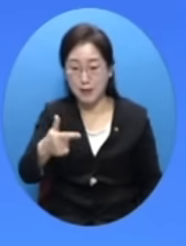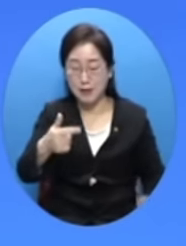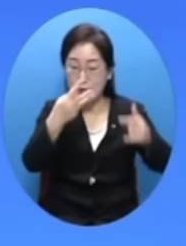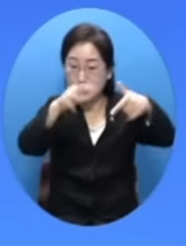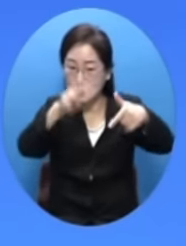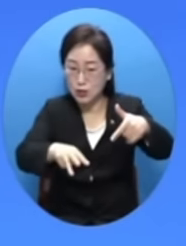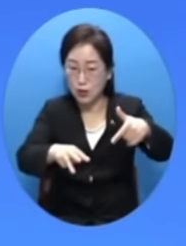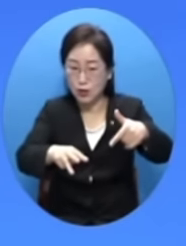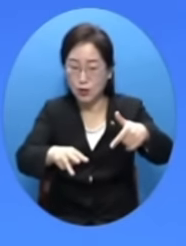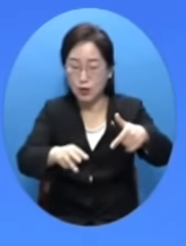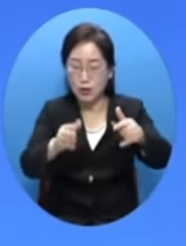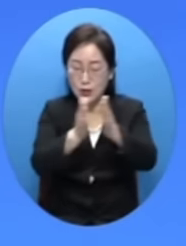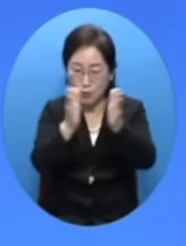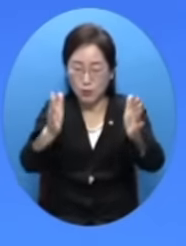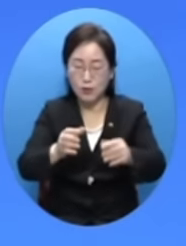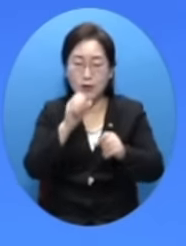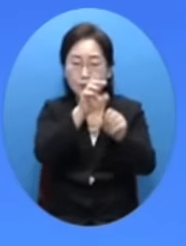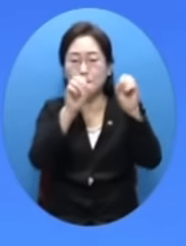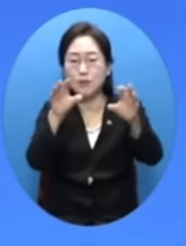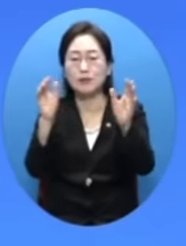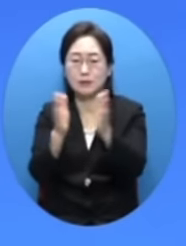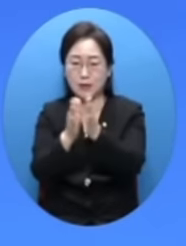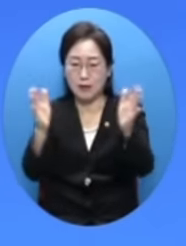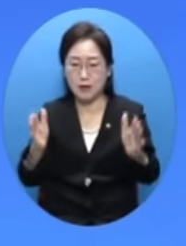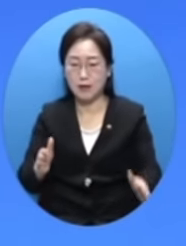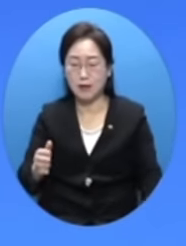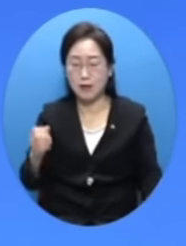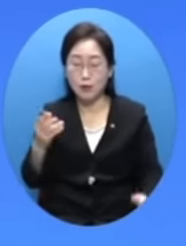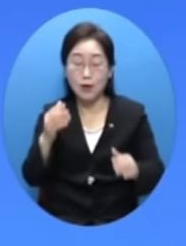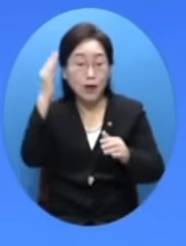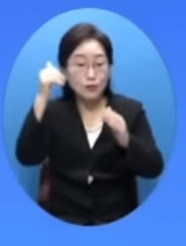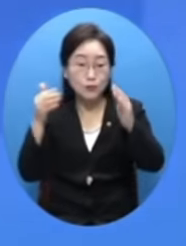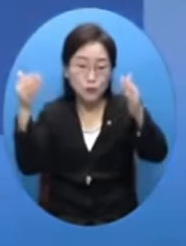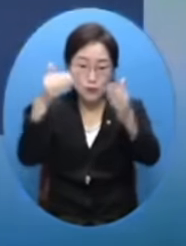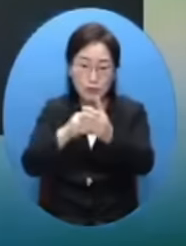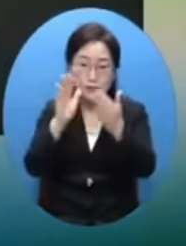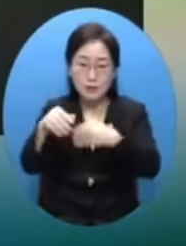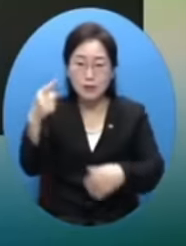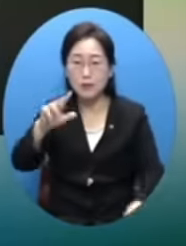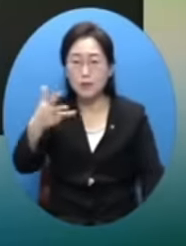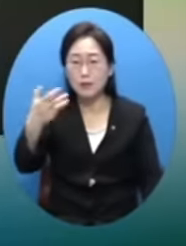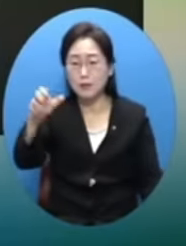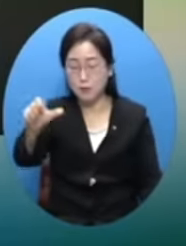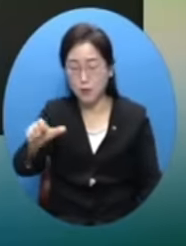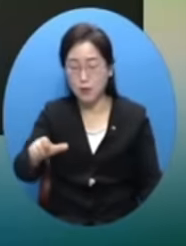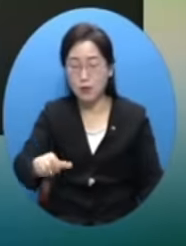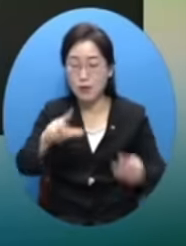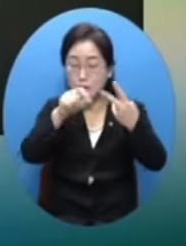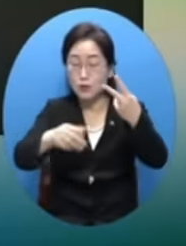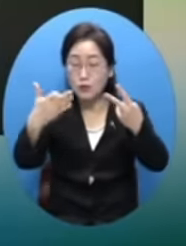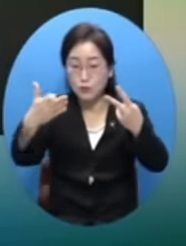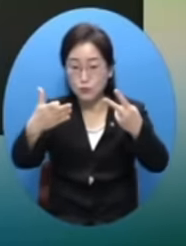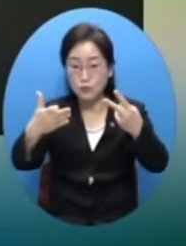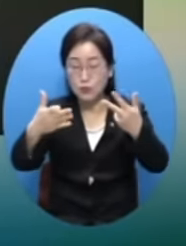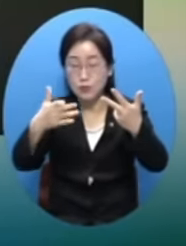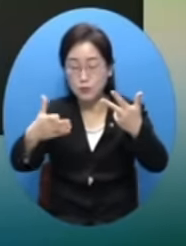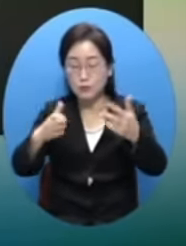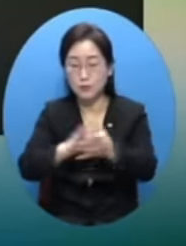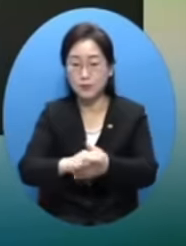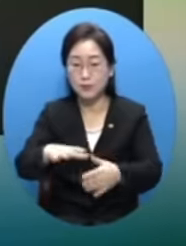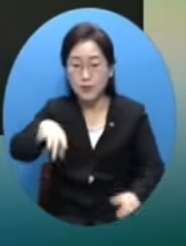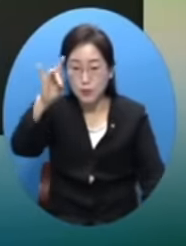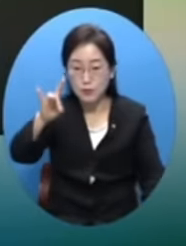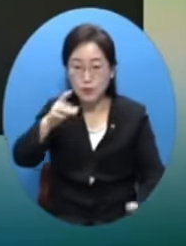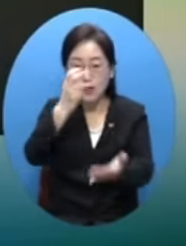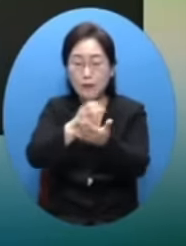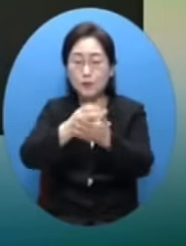선교의 씨앗을 뿌렸습니다. 한국에 도착하자마자 1885년 7월 29일 한국 최초의 감리교회를 인천 중구